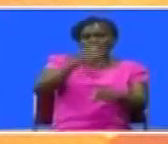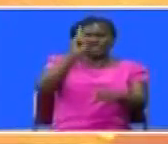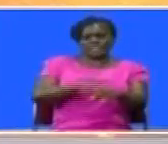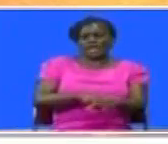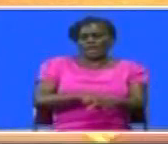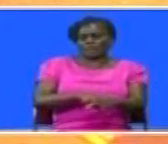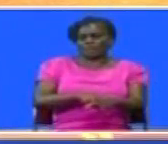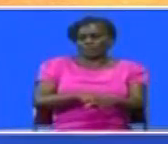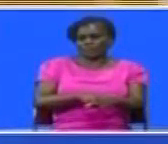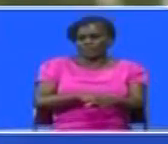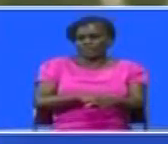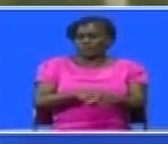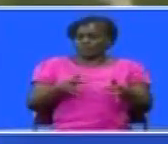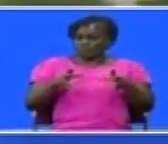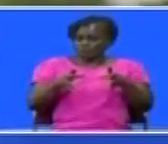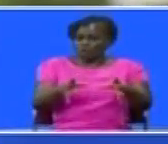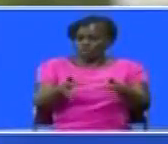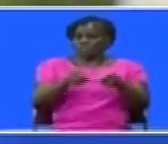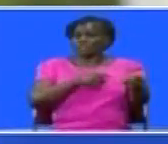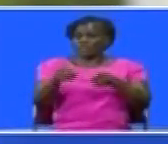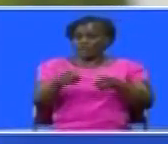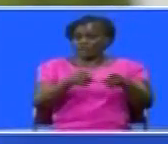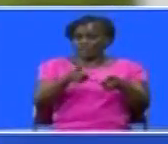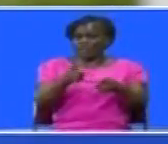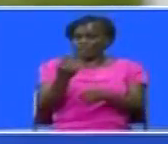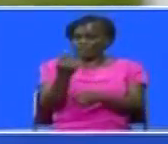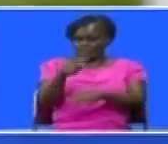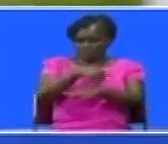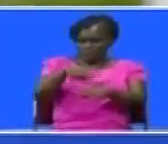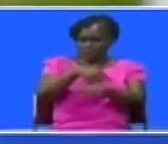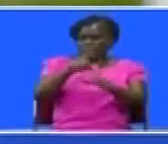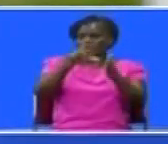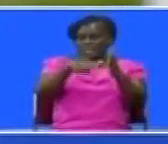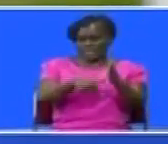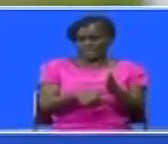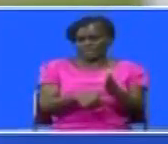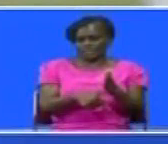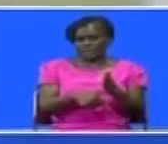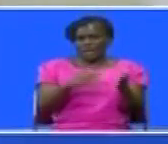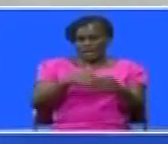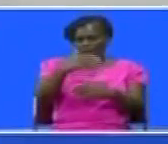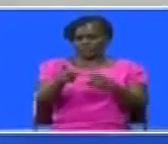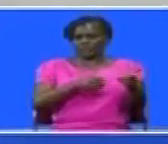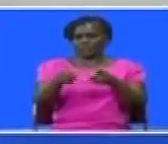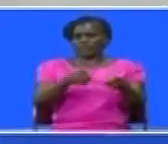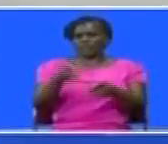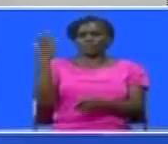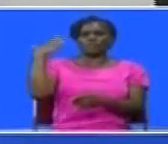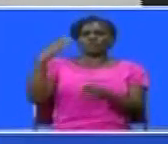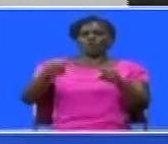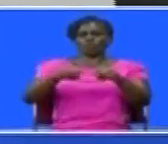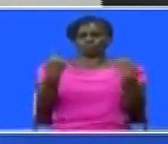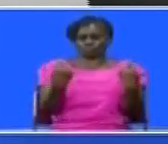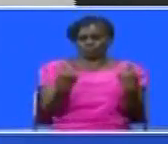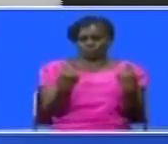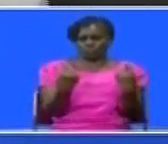timu hiyo ya taifa. Ililazimika kufunga safari yao saa chache hadi Cape Verde baada ya safari yao ya mapema kutibuka kutokana na